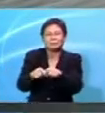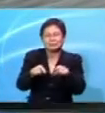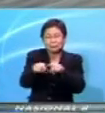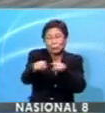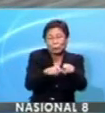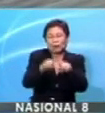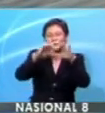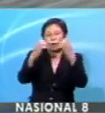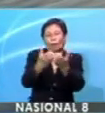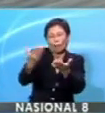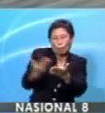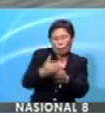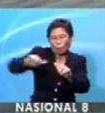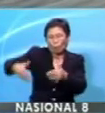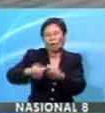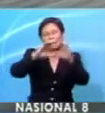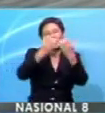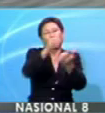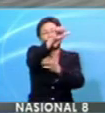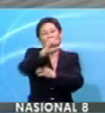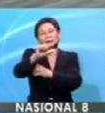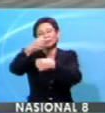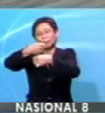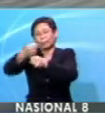kegor Bu diperkenalkanel